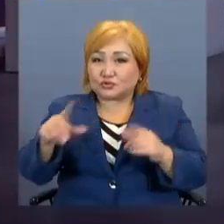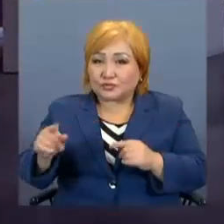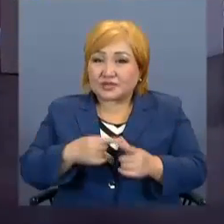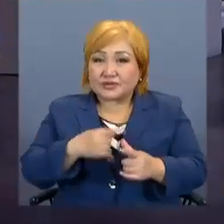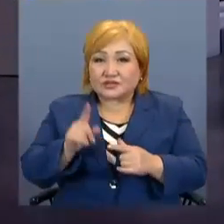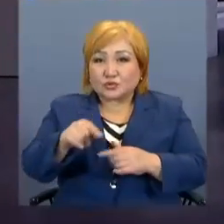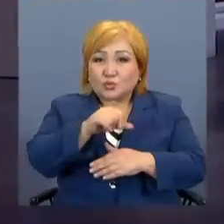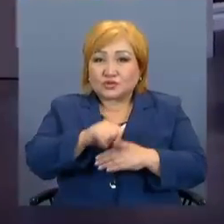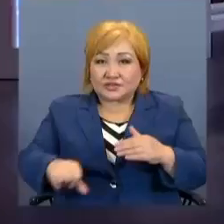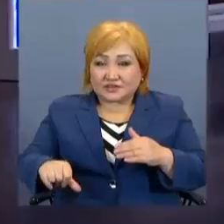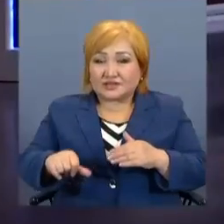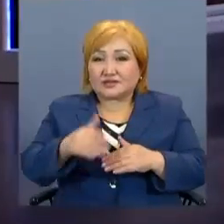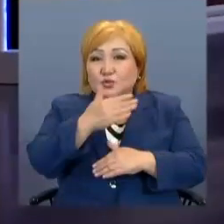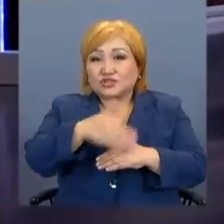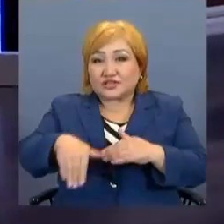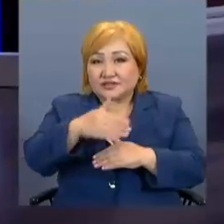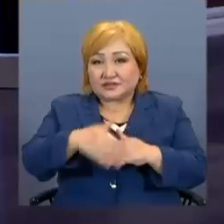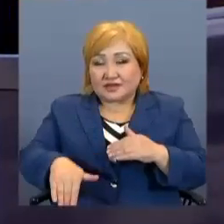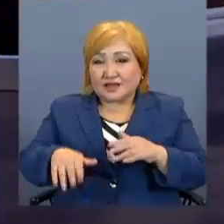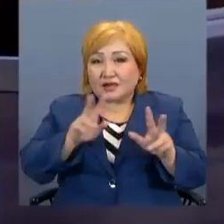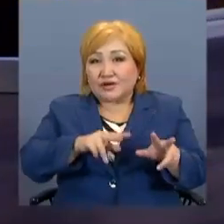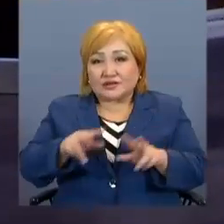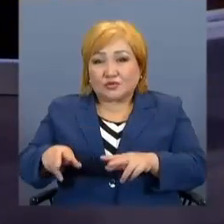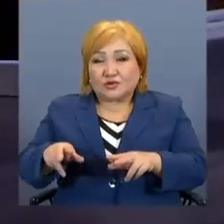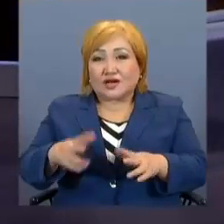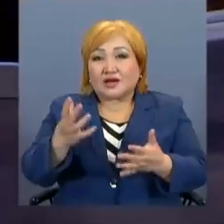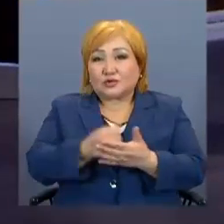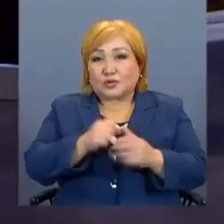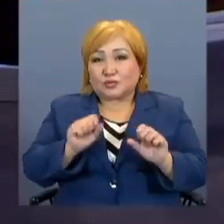бақылауға алуға ақысы бар. Сондықтан